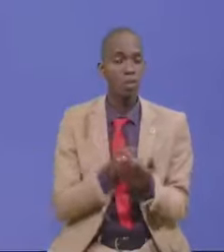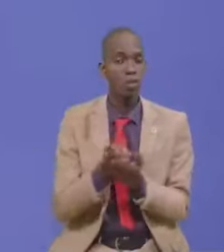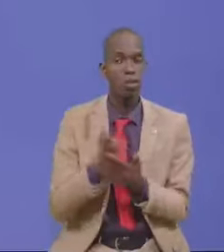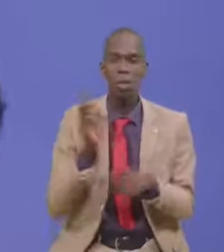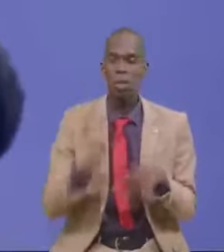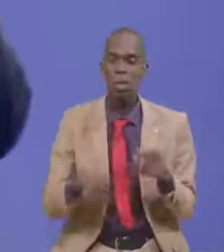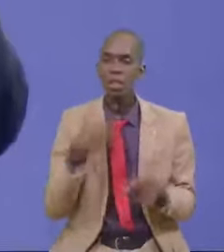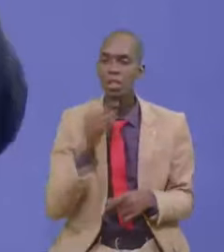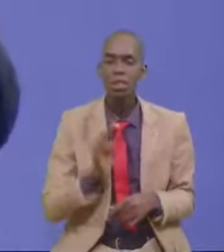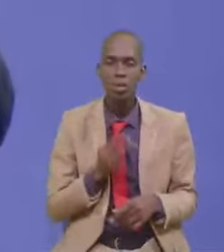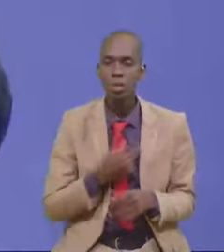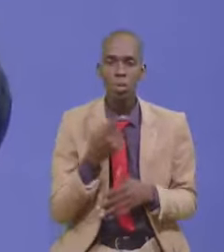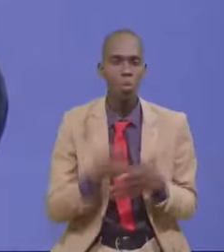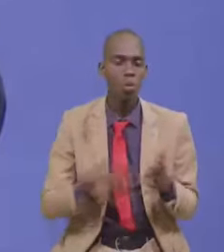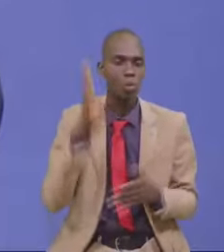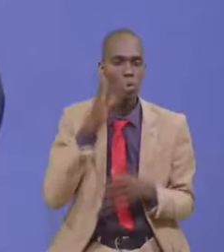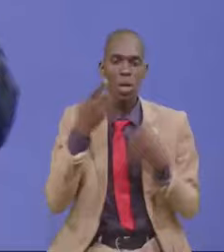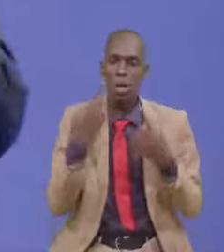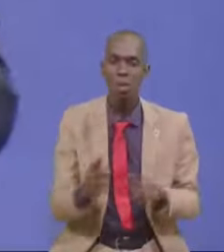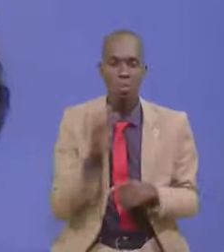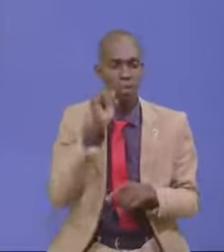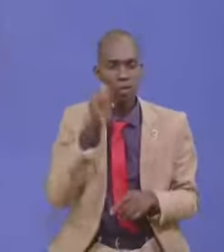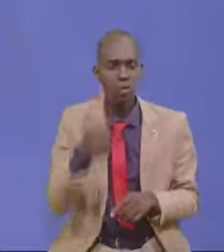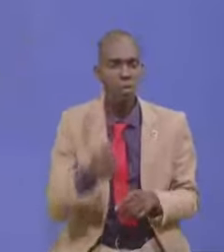La vérité terrestre ne peut pas nous dire ce qui arrivera demain.